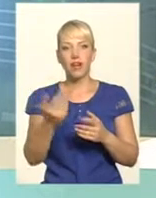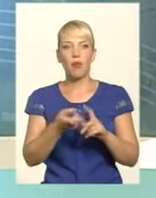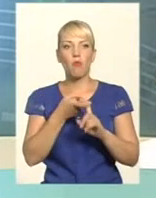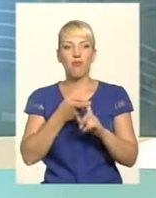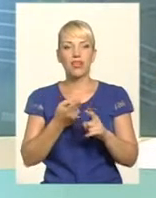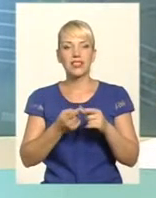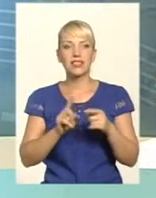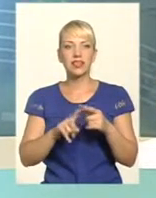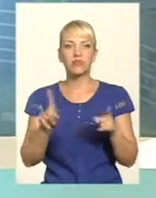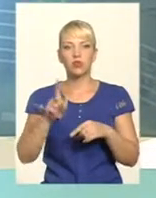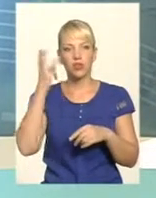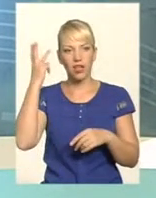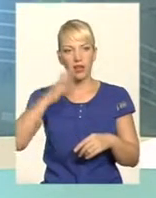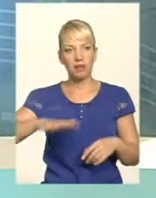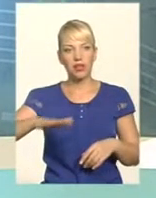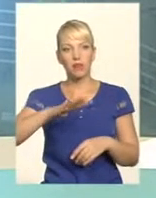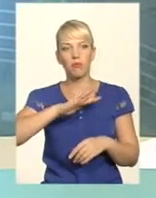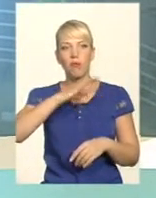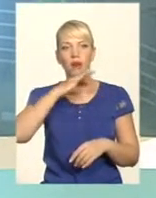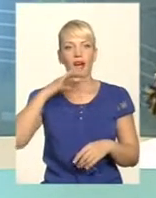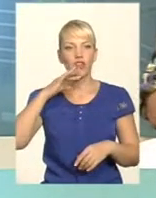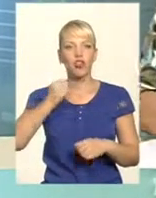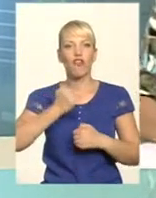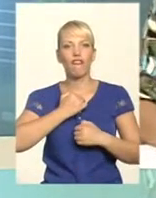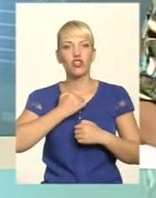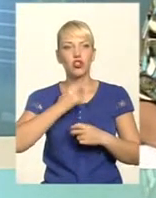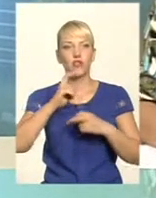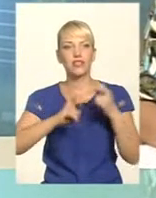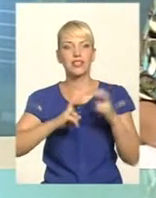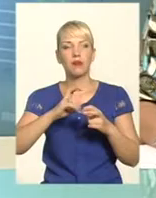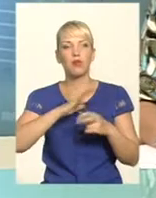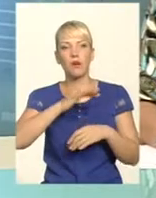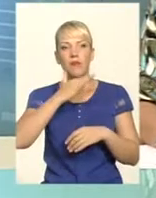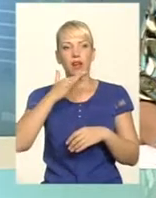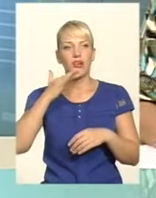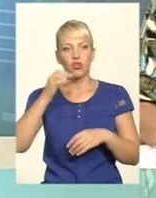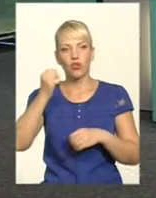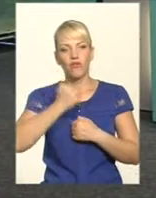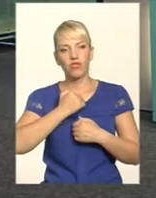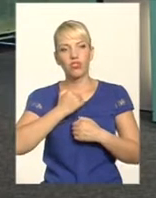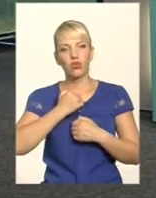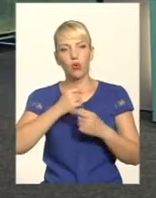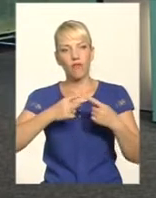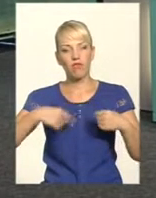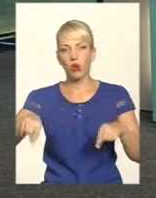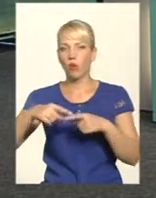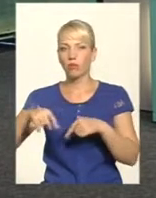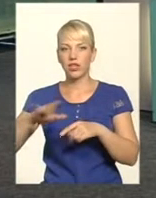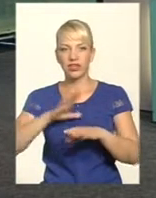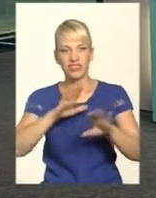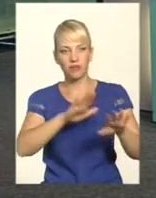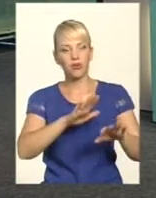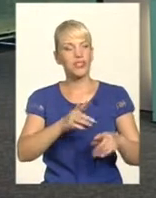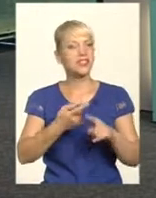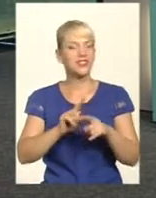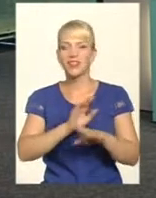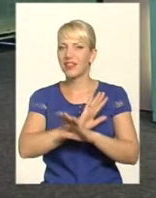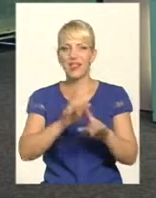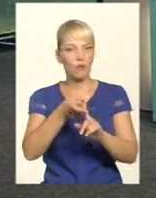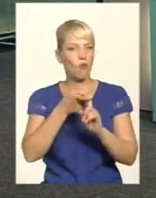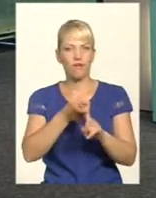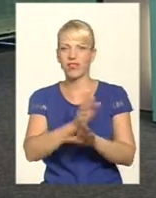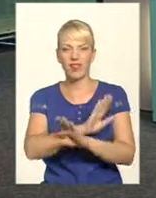свого часу на Хмельниччині було чимало військових заводів, дуже багато військових об'єктів було? розташована? Ні, я це не пов'язую. Це